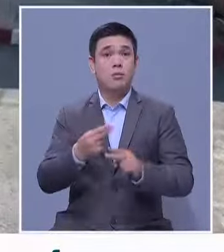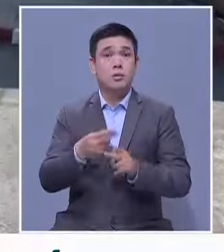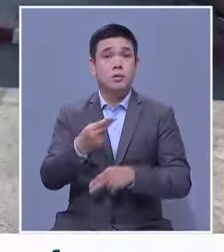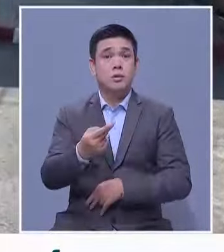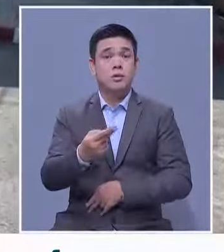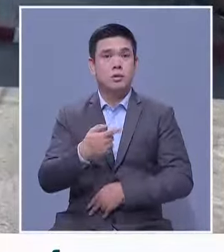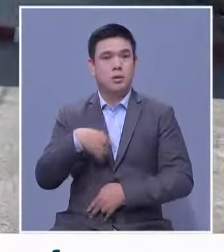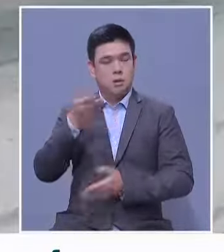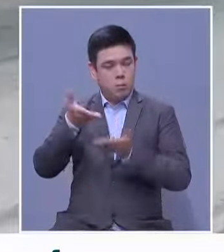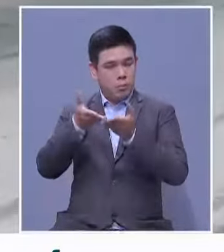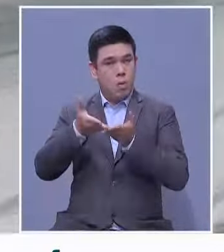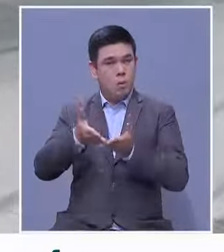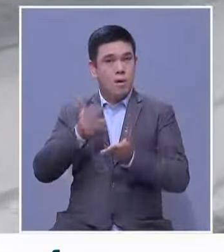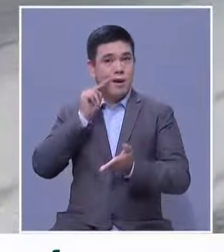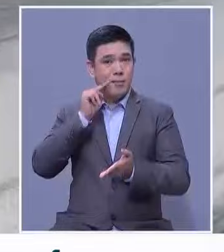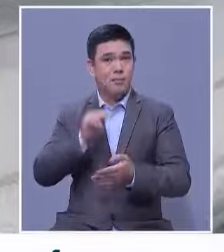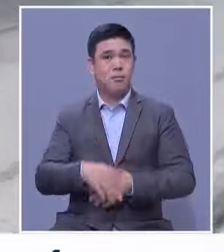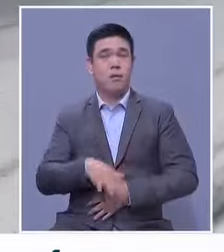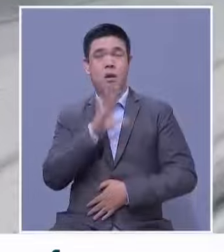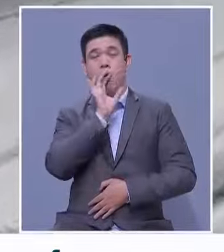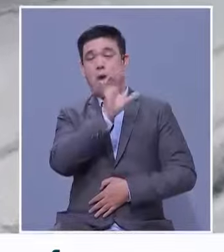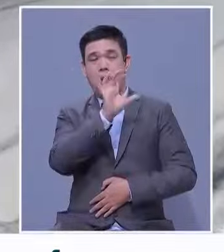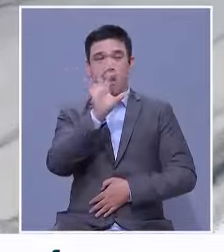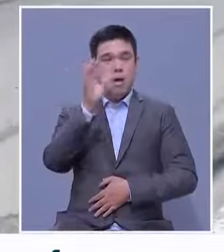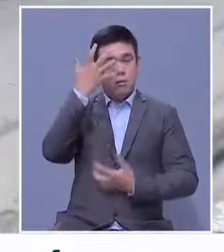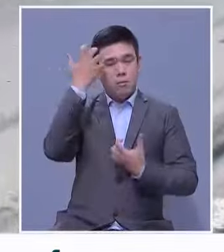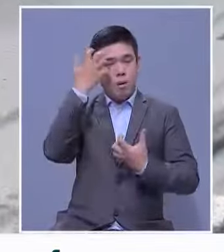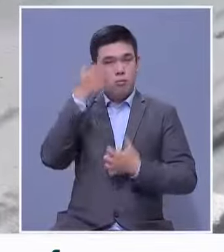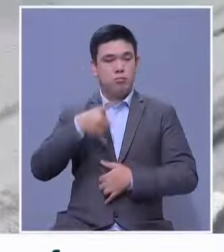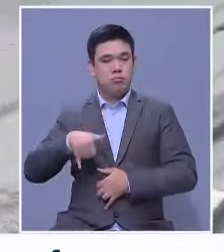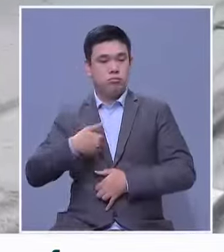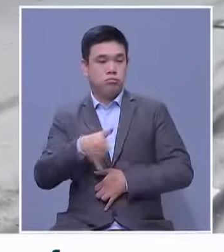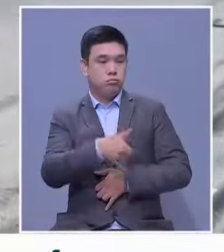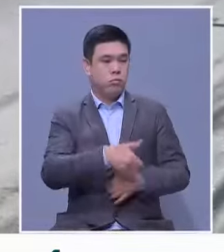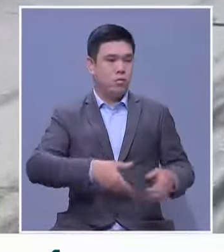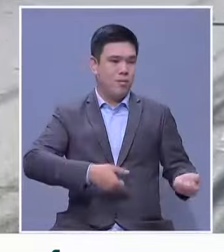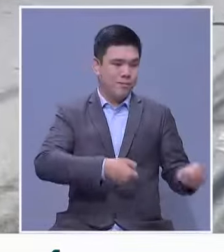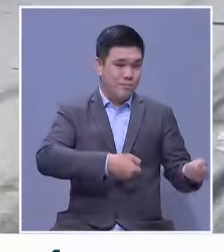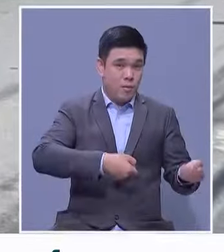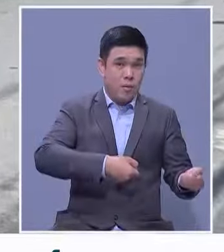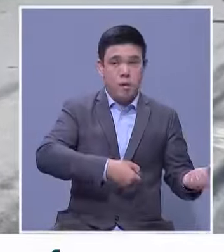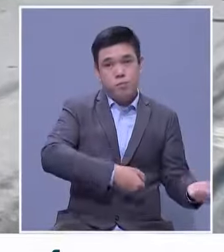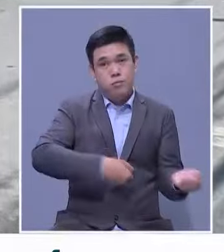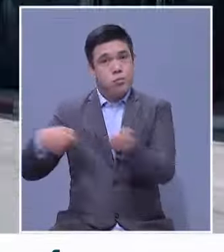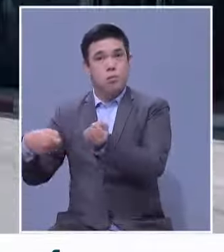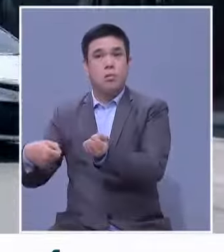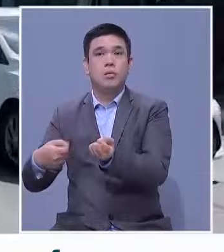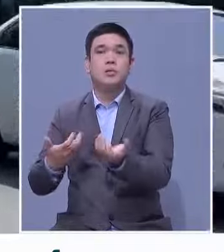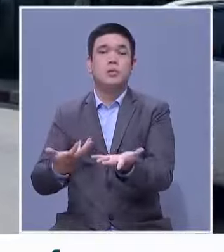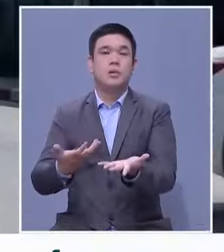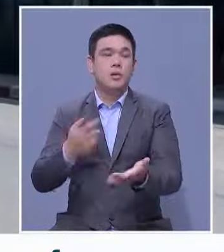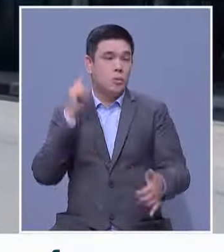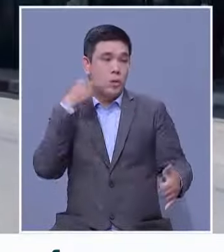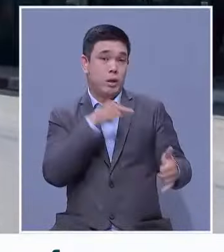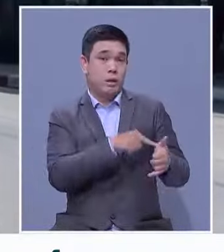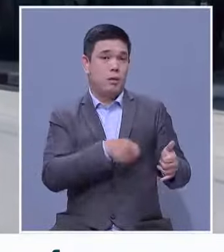ขาเป็นตำรวจน้ำหลังจากนั้นก็โวยวายอีกเดินเข้ามาในร้านไปแย่งเอาไม้สนุกจากลูกค้าที่เป็นผู้หญิงที่กำลัง